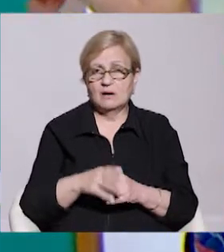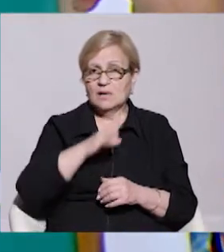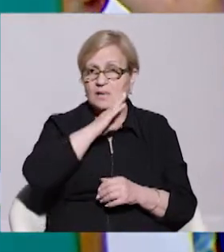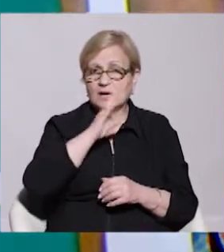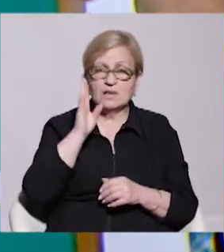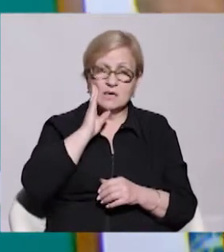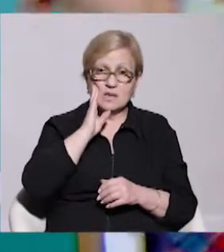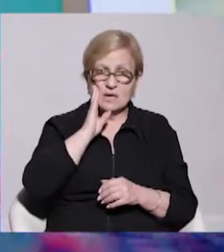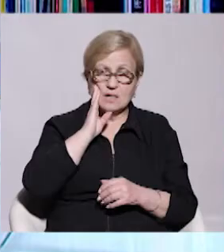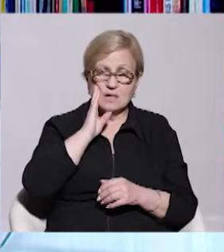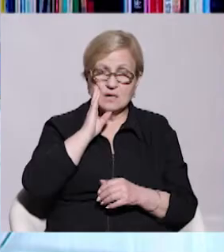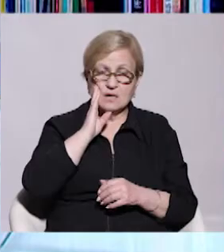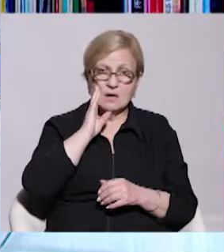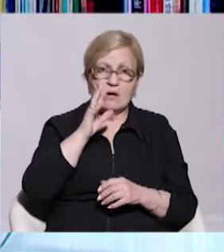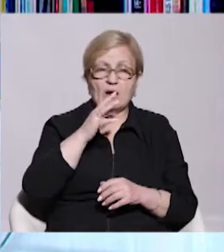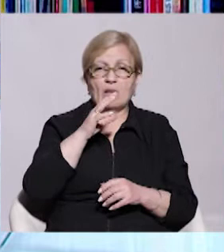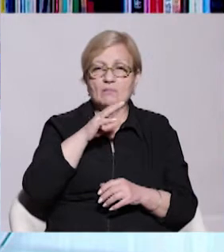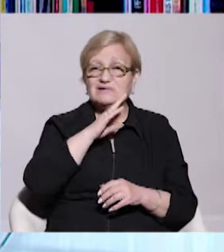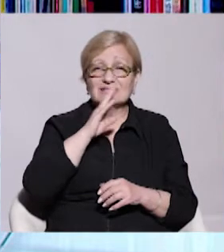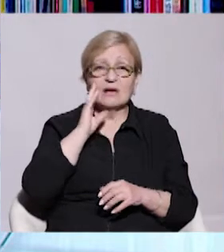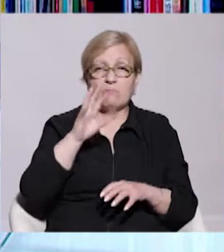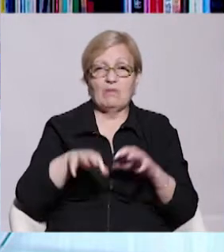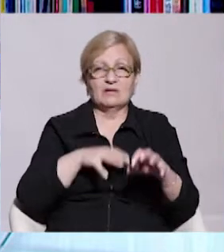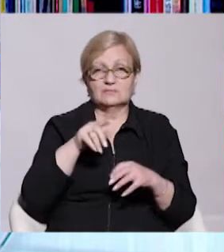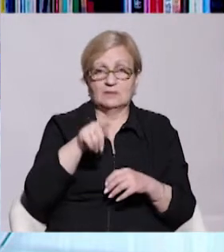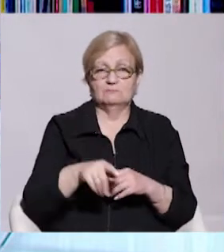დედა პანდა?